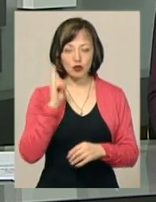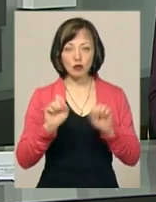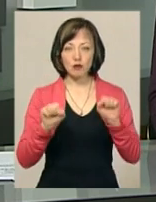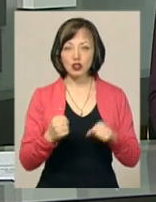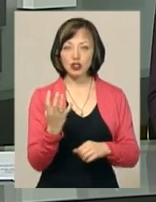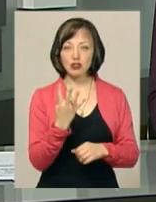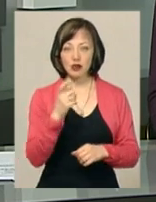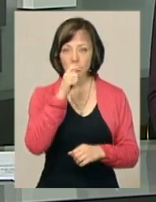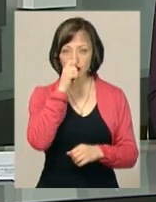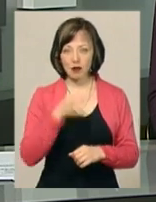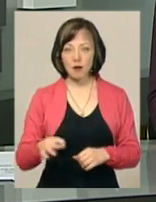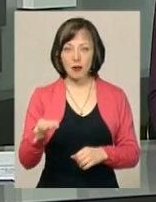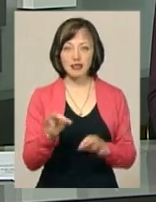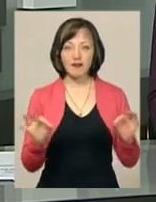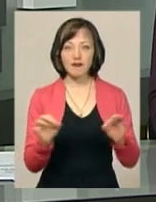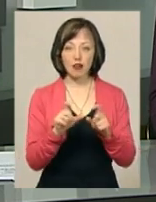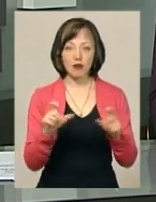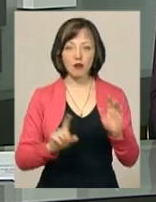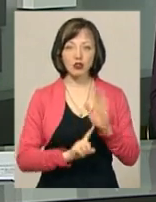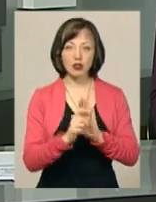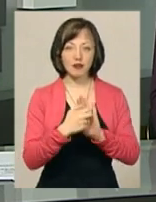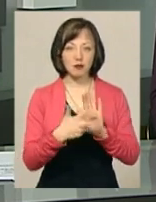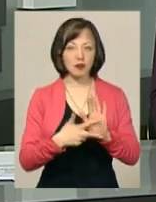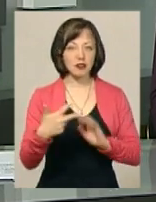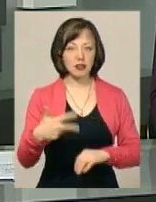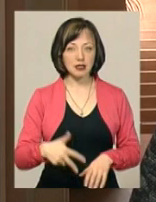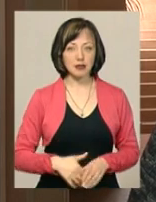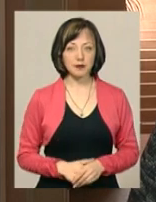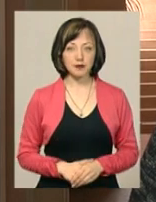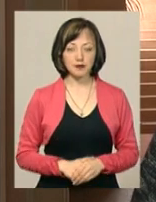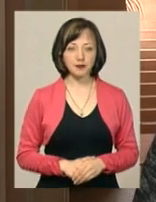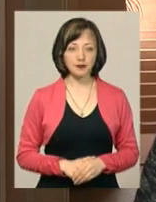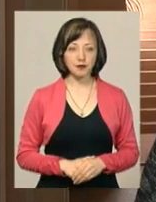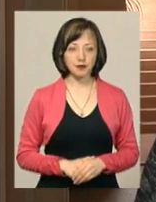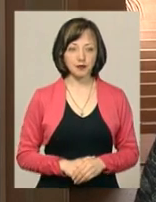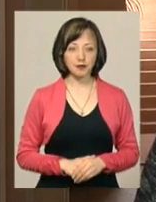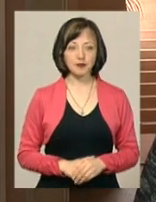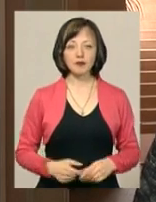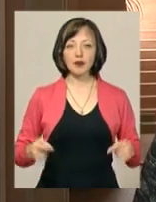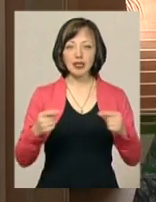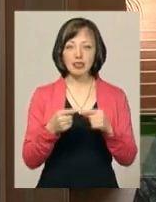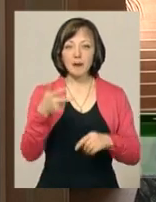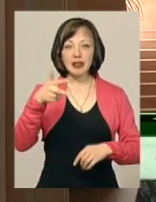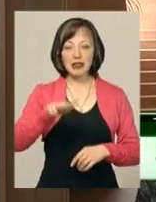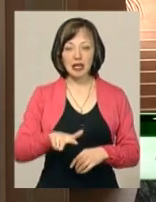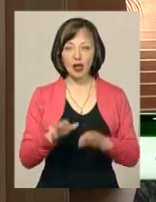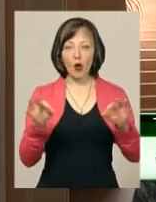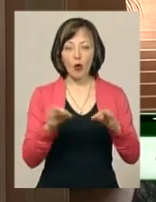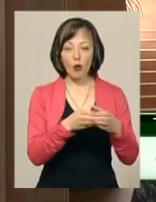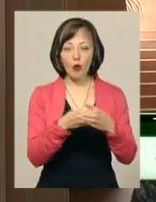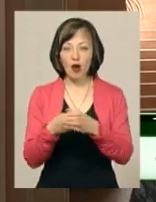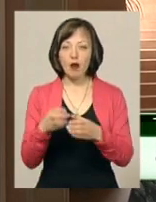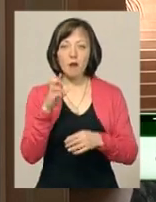буде 4 квітня в обласній філармонії, початок о 18:30. Саме три хори, бо такий